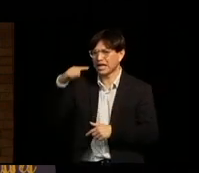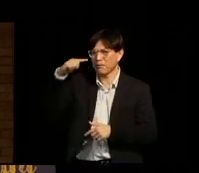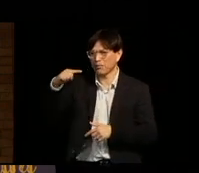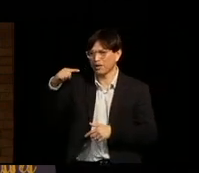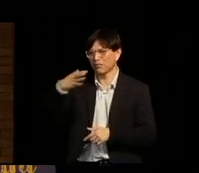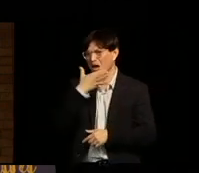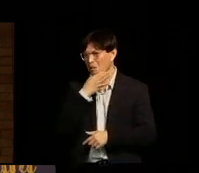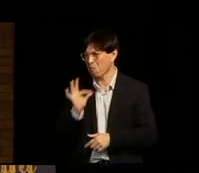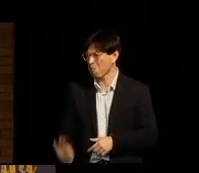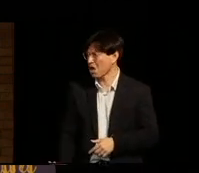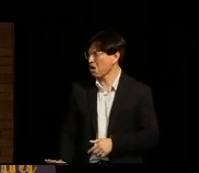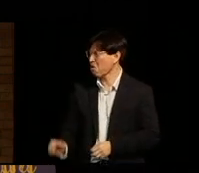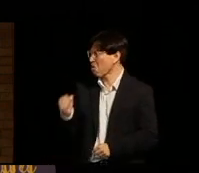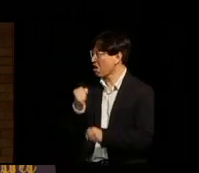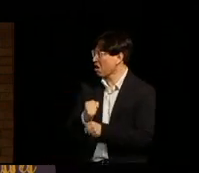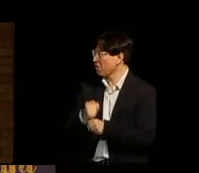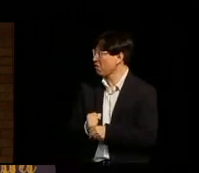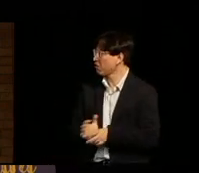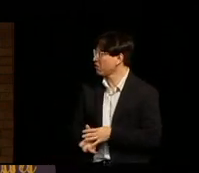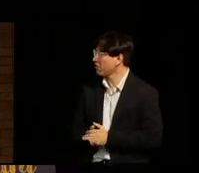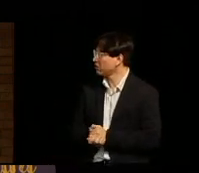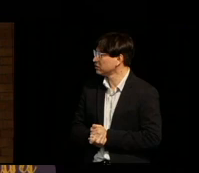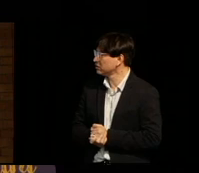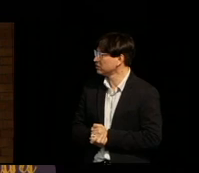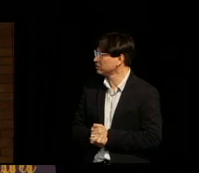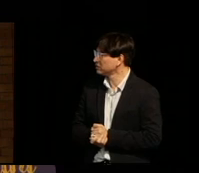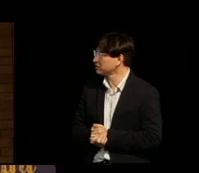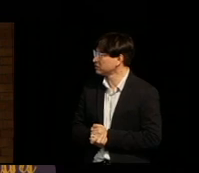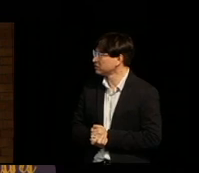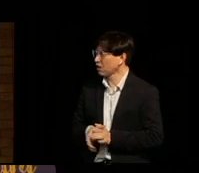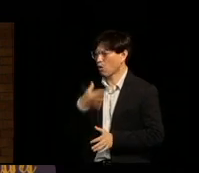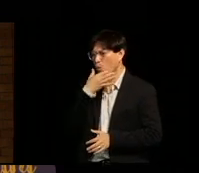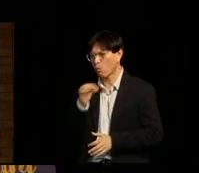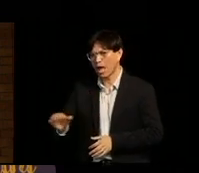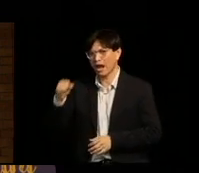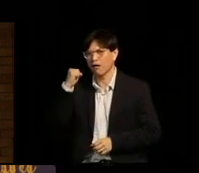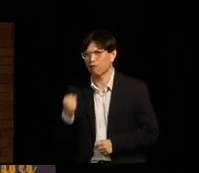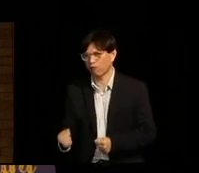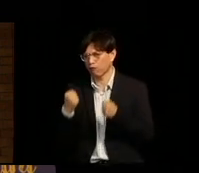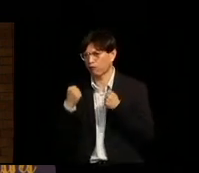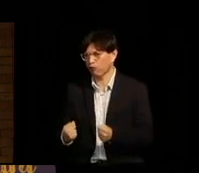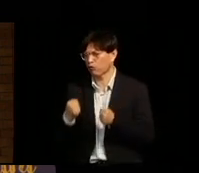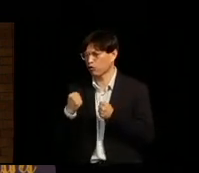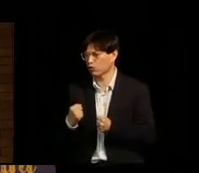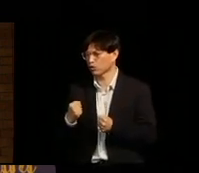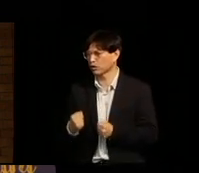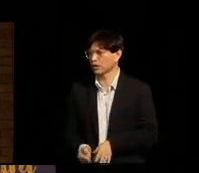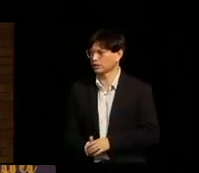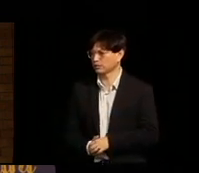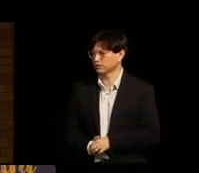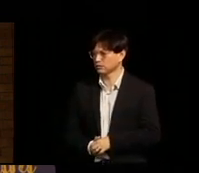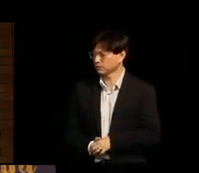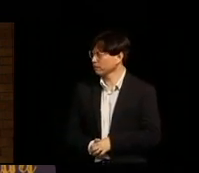bello voglio dire c'è c'è anche una la spiritualità è bella è forte è un'avventura che vale la pena